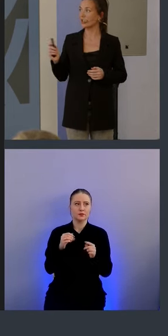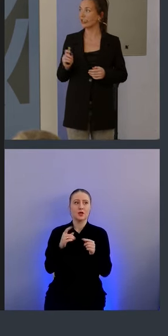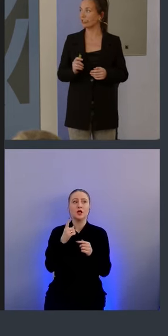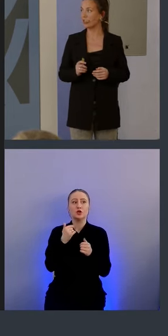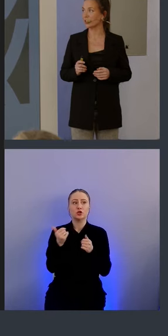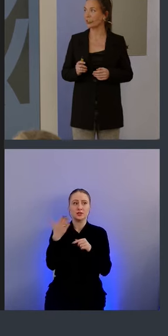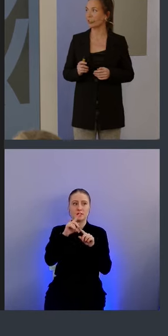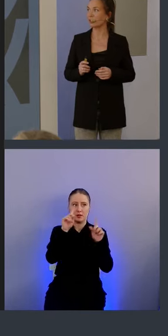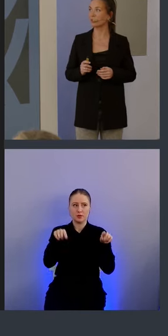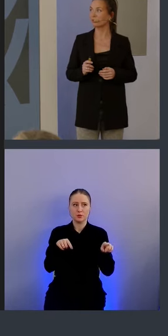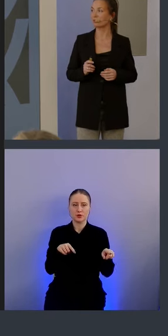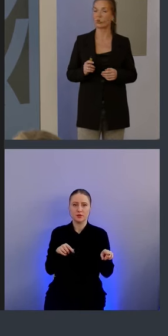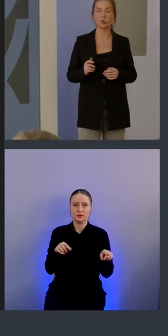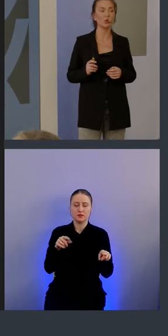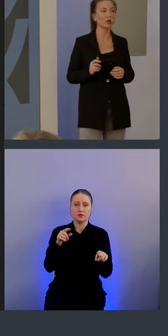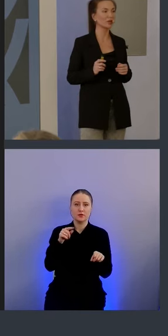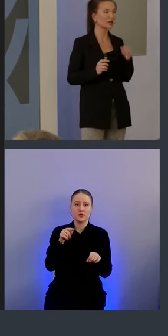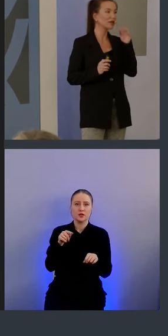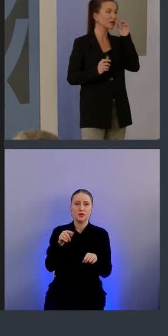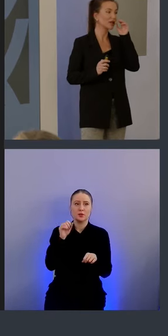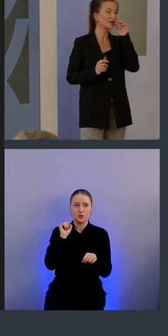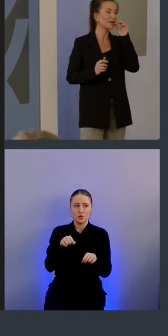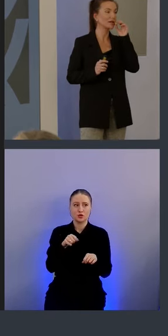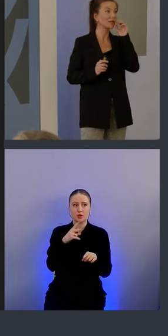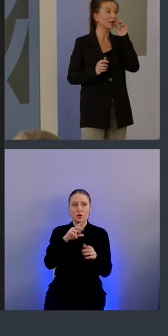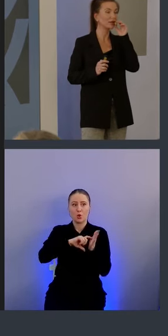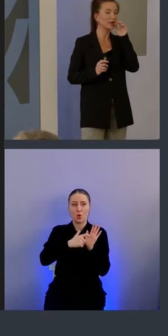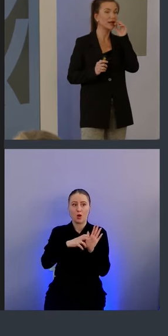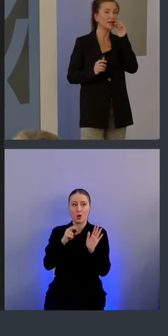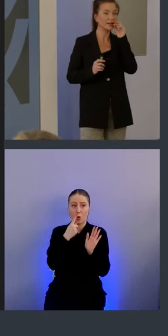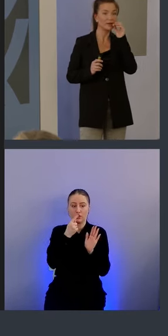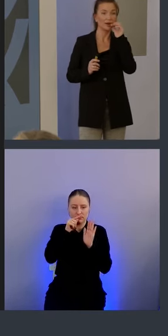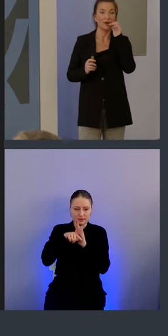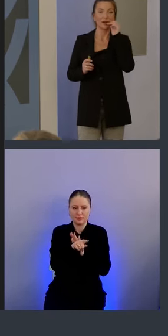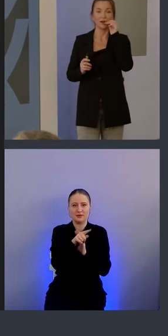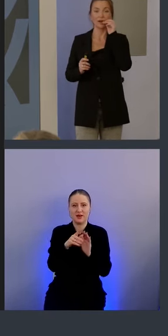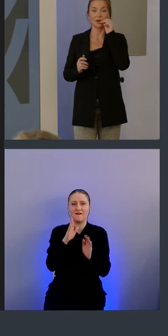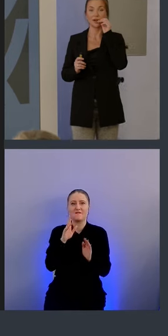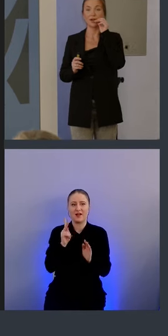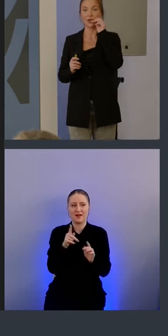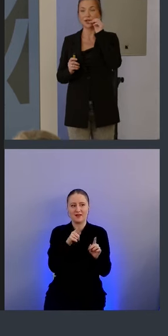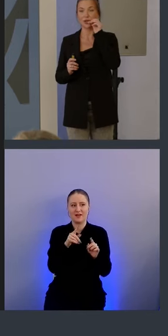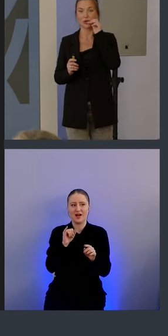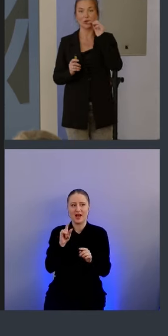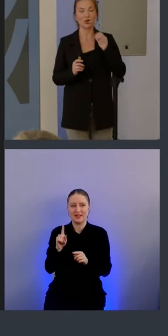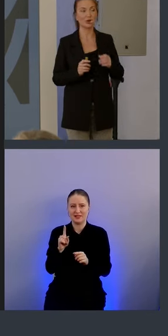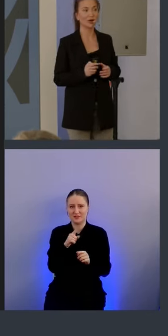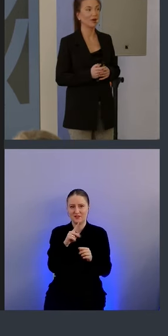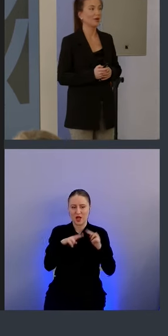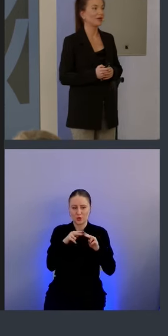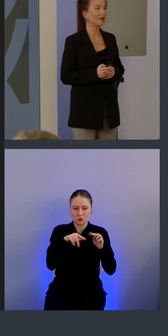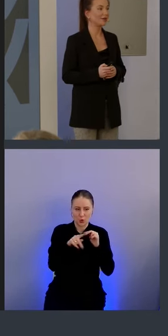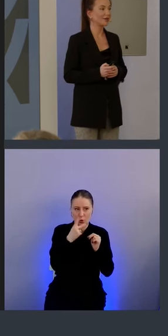Сейчас на слайде вы видите QR-код. По нему можно провалиться как раз-таки в настройки ВК-ID. И для тех, кто еще